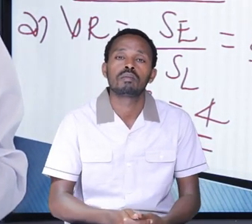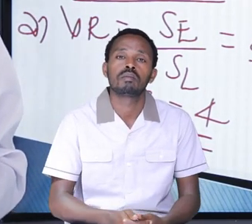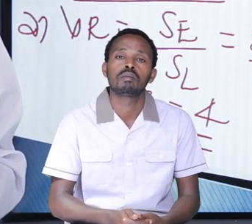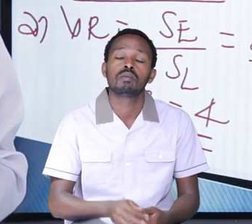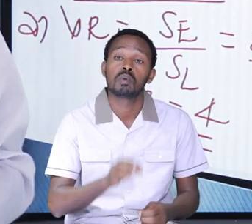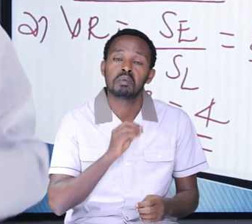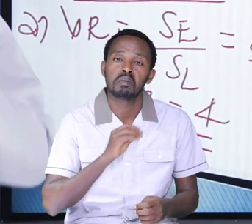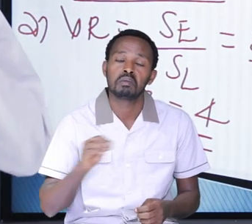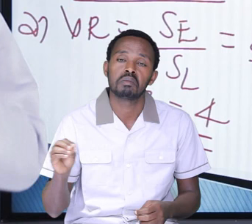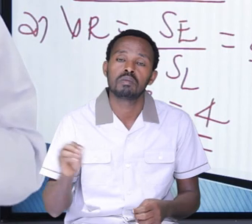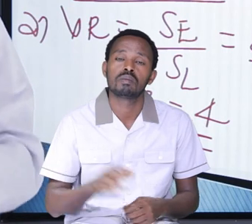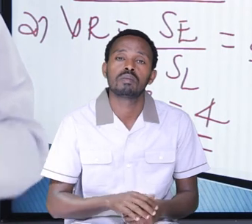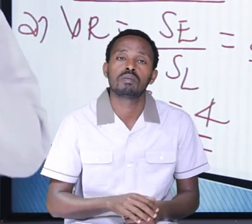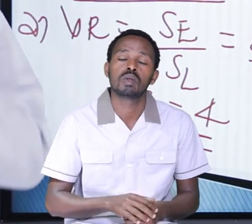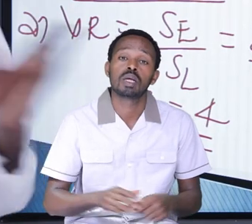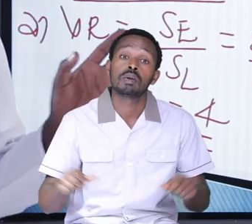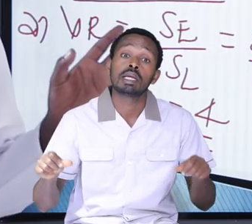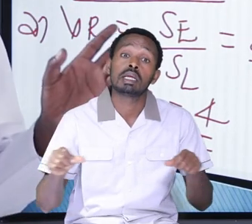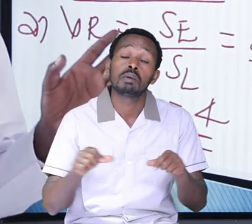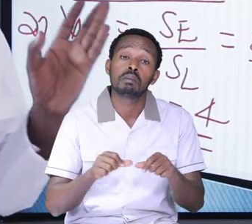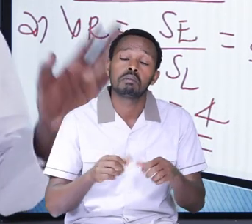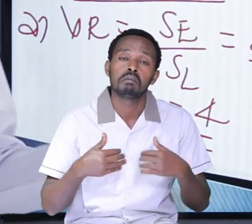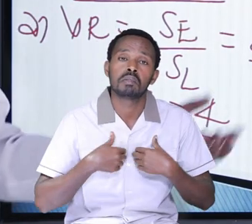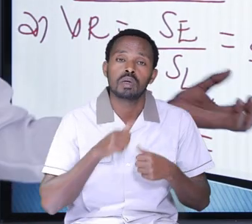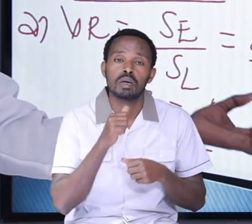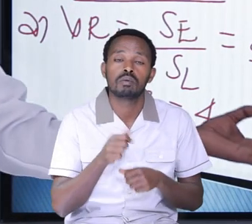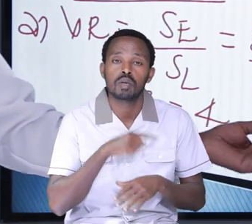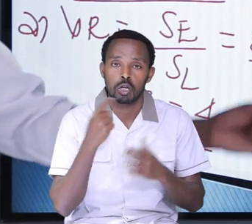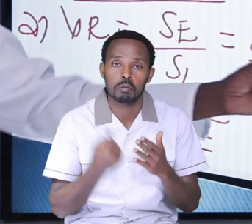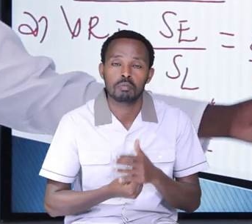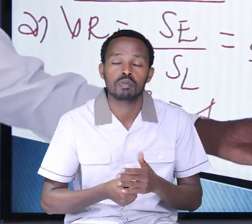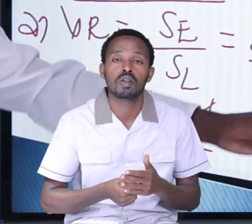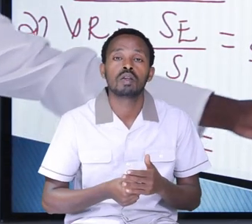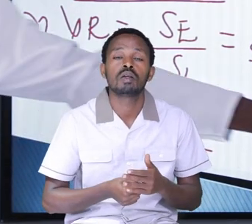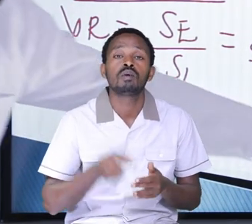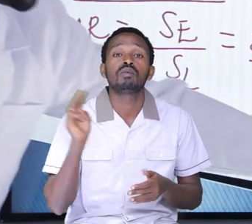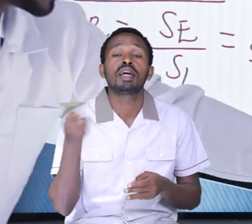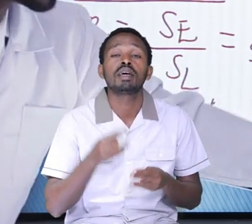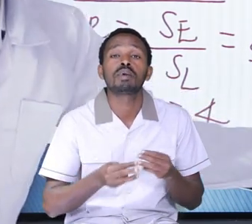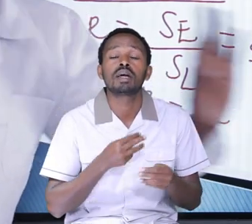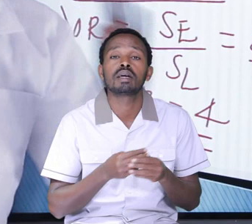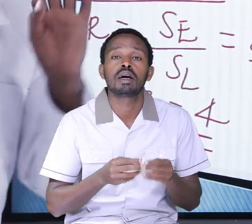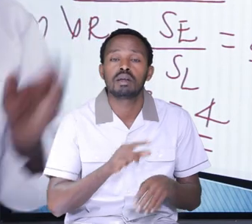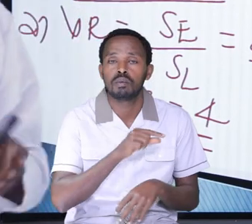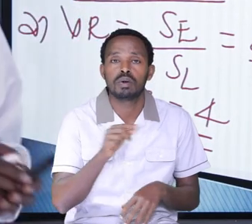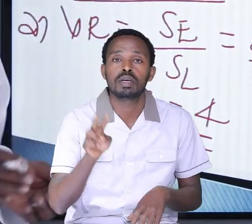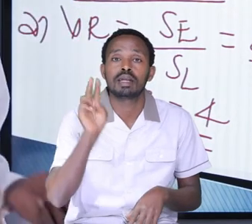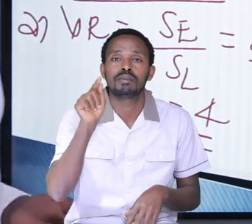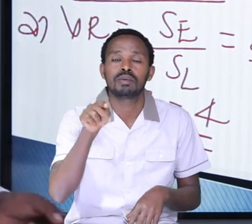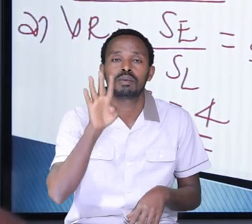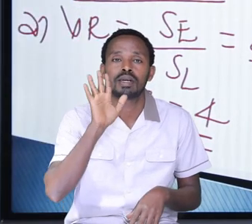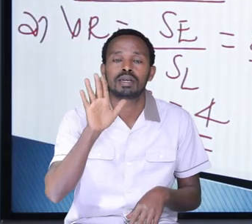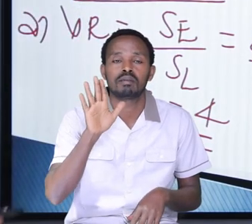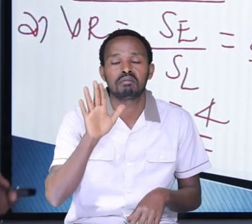newtonin wan baduf unity hinqabu jechuda kanafu faida makanikala walqita lamatuqa shan